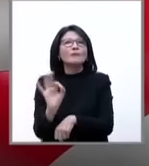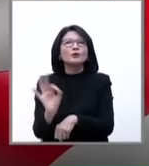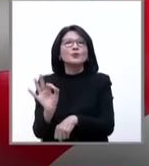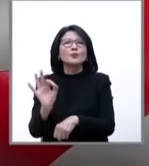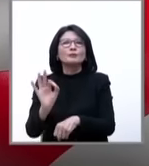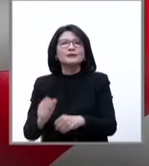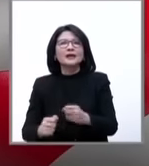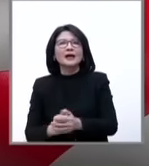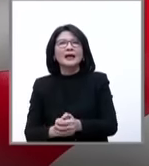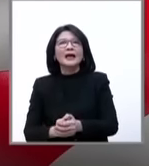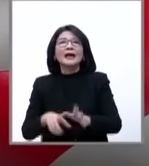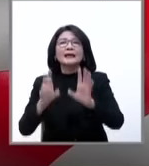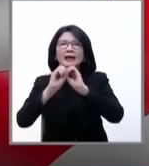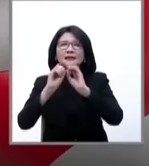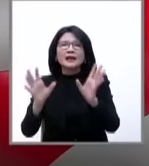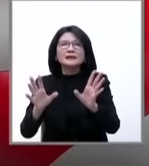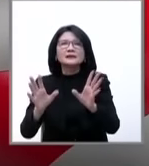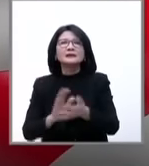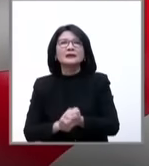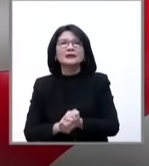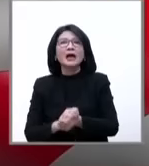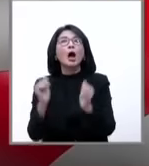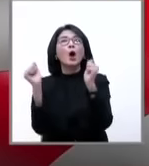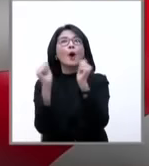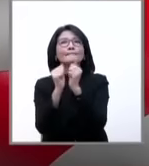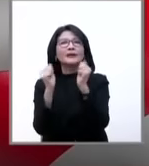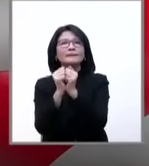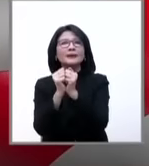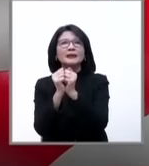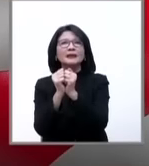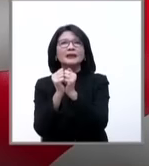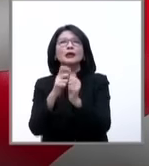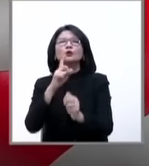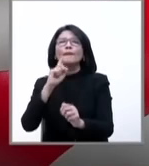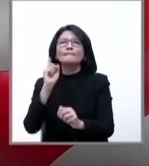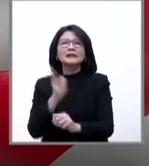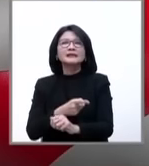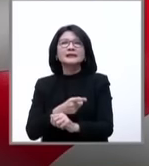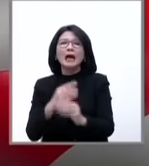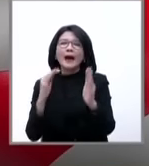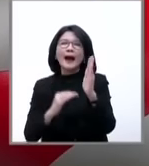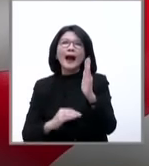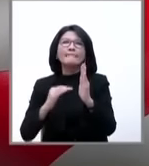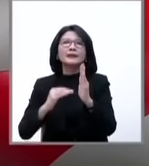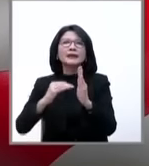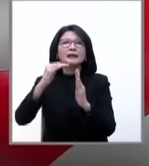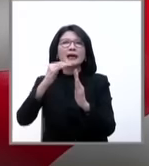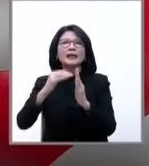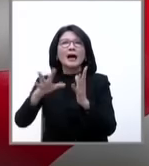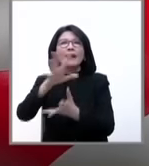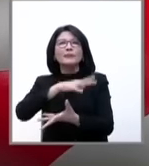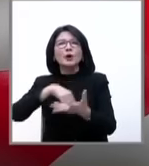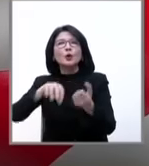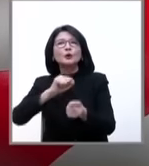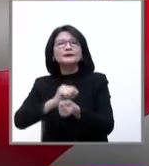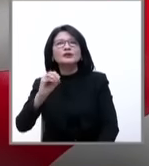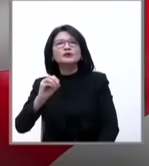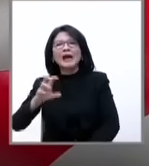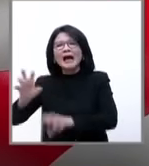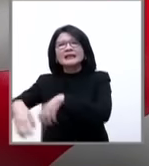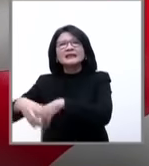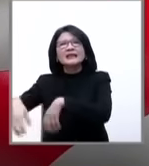bukan bahasa politik loh. Bukan bahasa politik yang bertujuan merebut kekuasaan, meningkatkan performa, bukanlah. Dalam kaidah bahasa